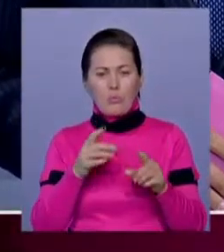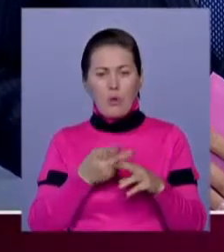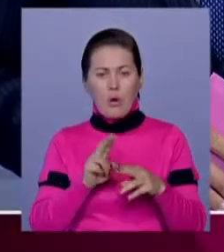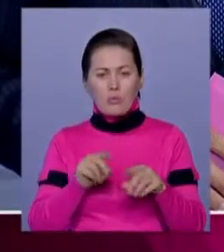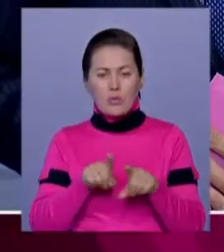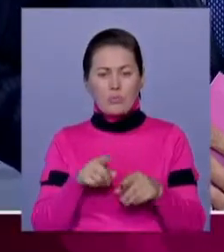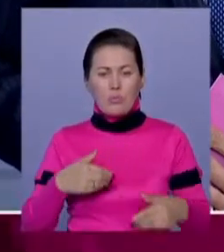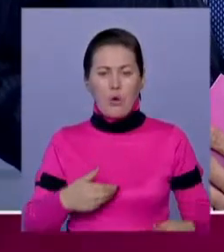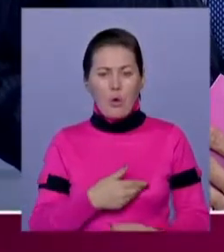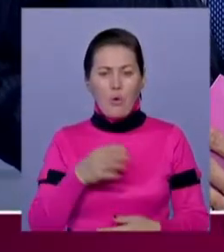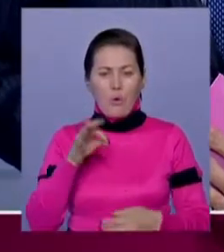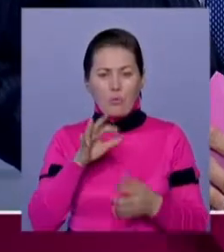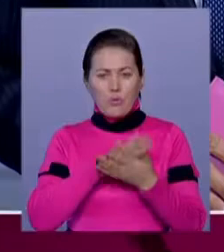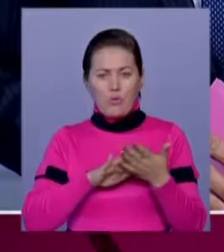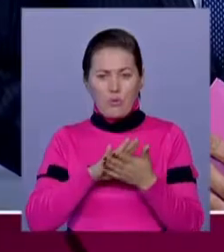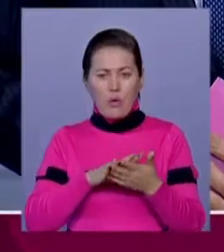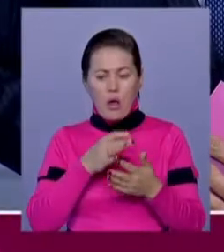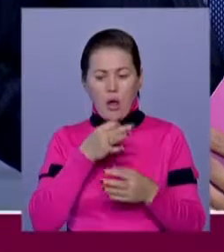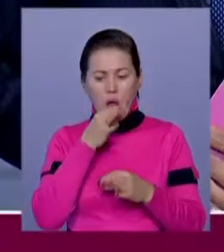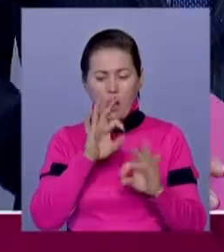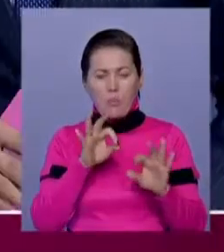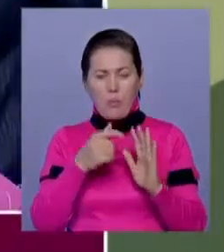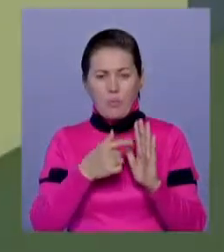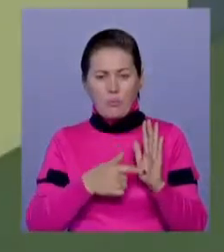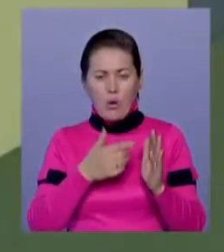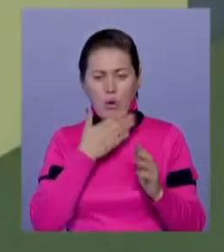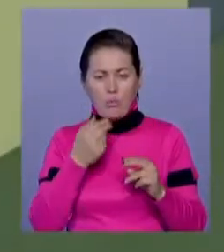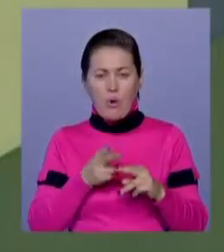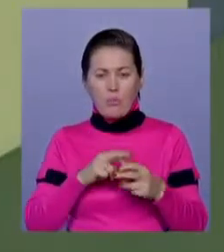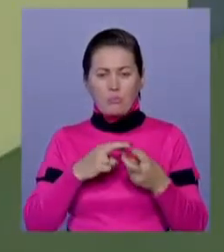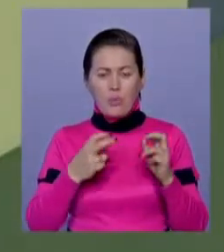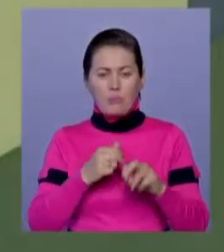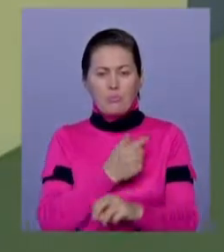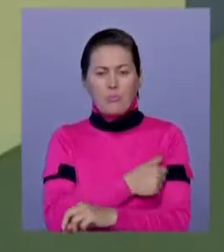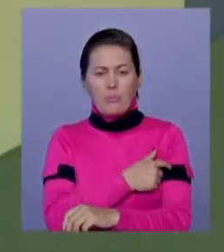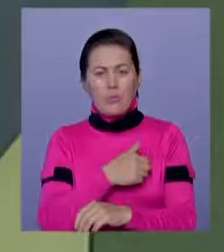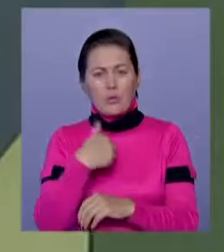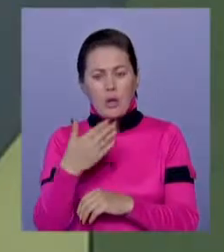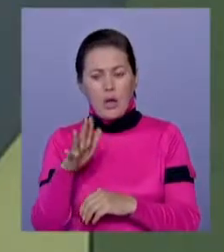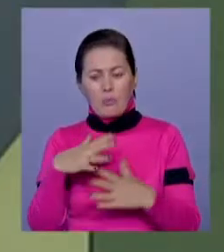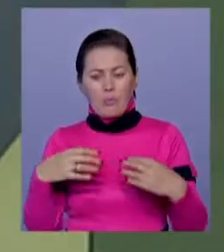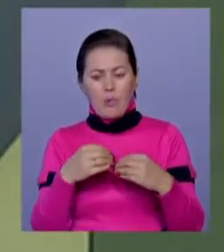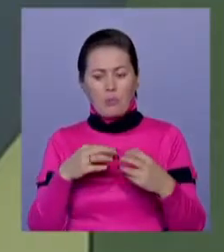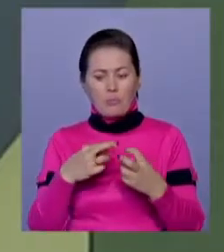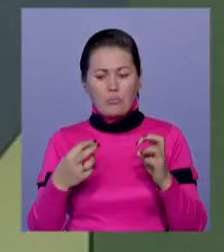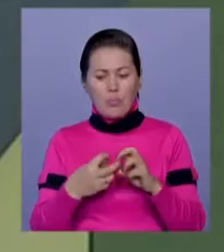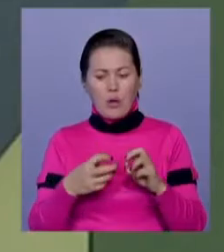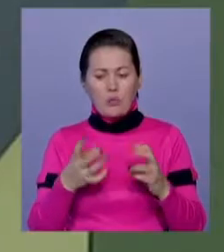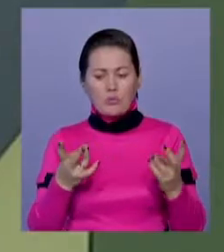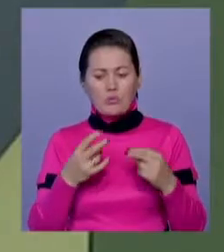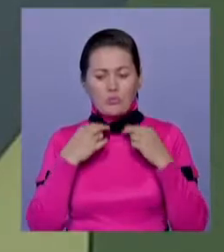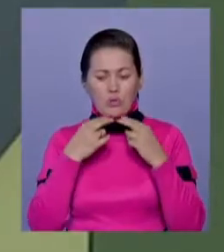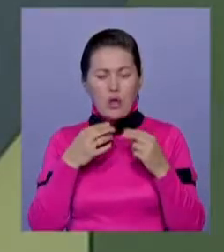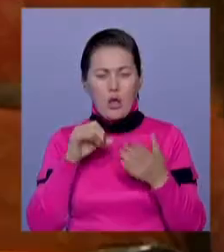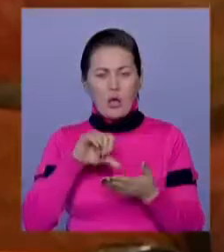үстіне жыныстық қатынас туралы мүлдем сөз қозғалмайды екен. Сол себепті бұл мәселе медициналық жағынан гөрі отбасылық мәселеге көбірек